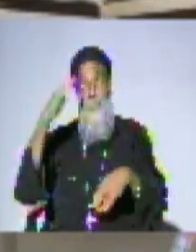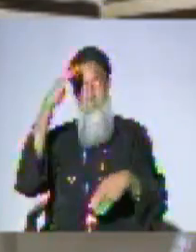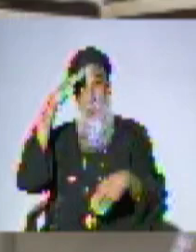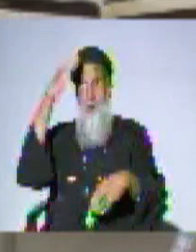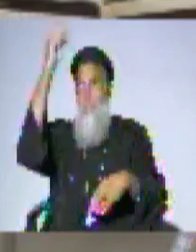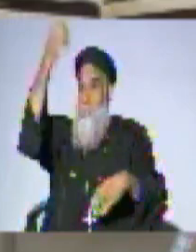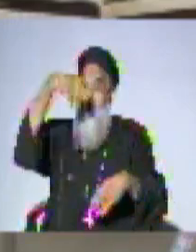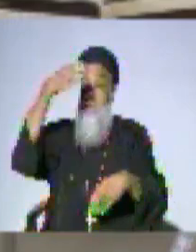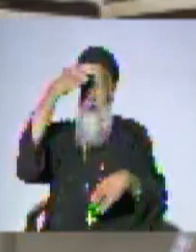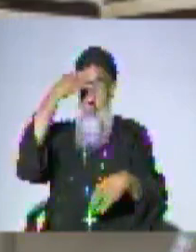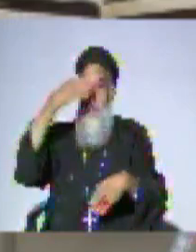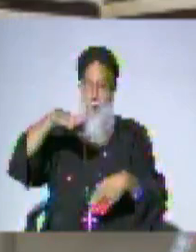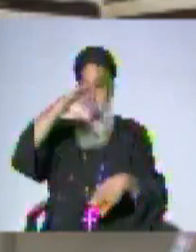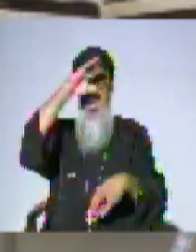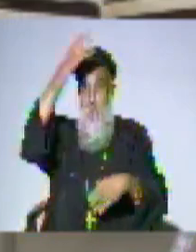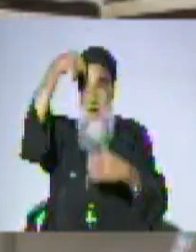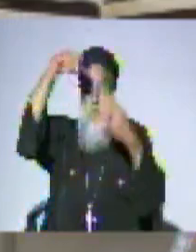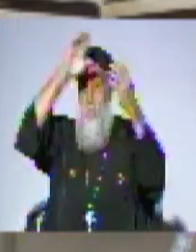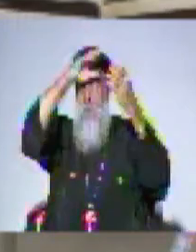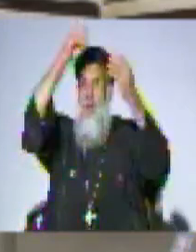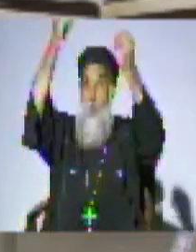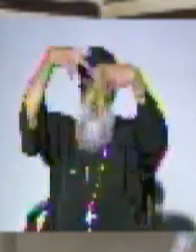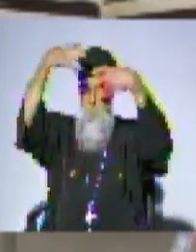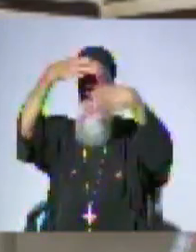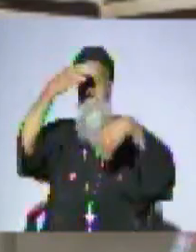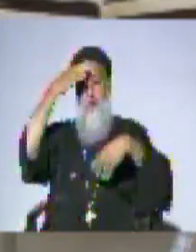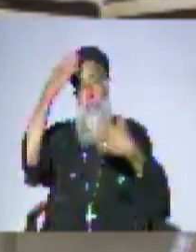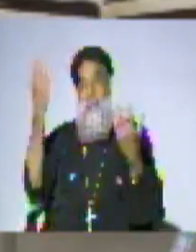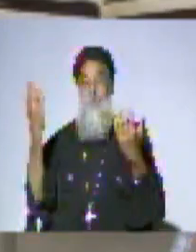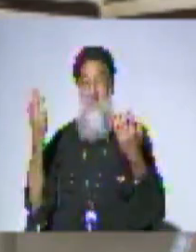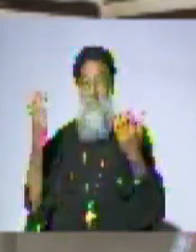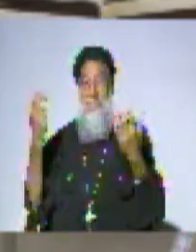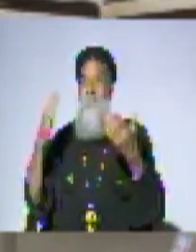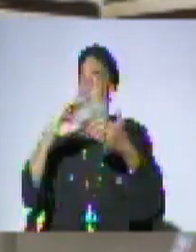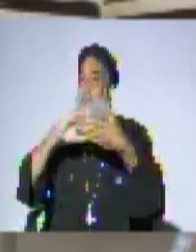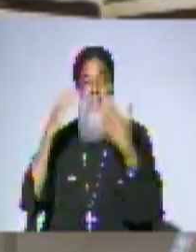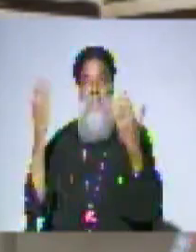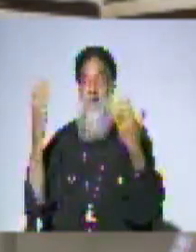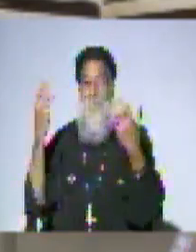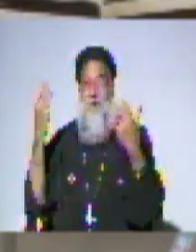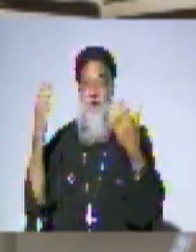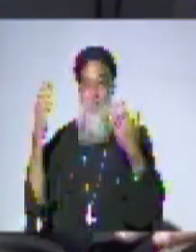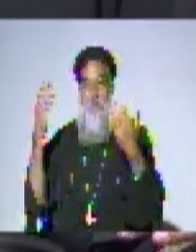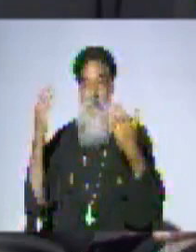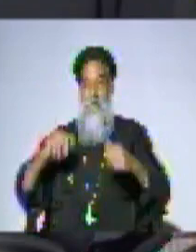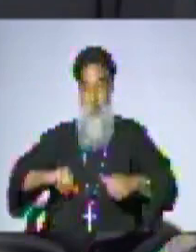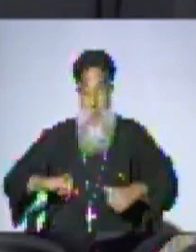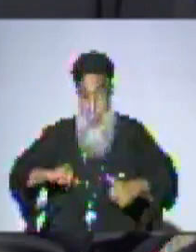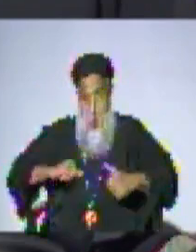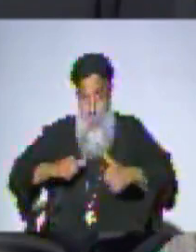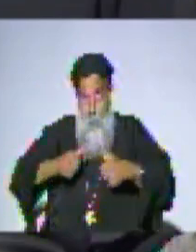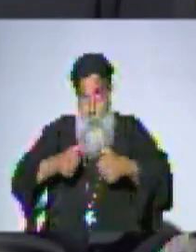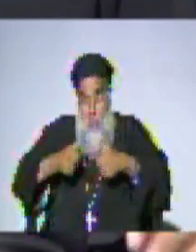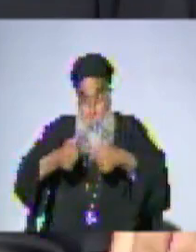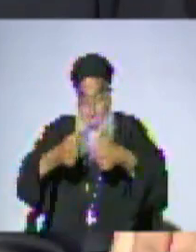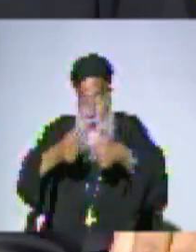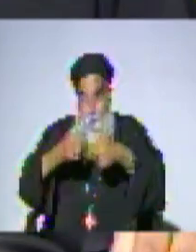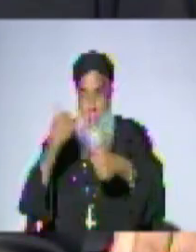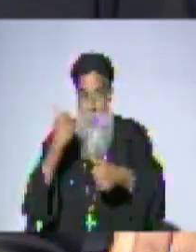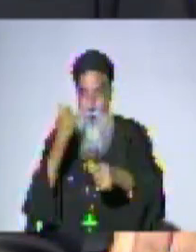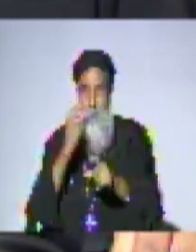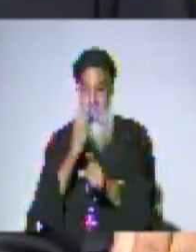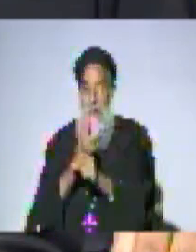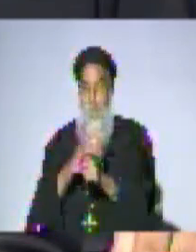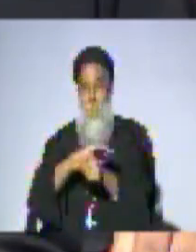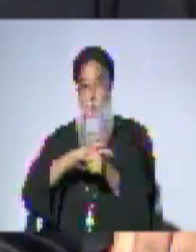شرف وكرامه ان نخدم الله في هيكله المقدس. اذ ندنو من مذبحك المقدس، ندنو نقترب نقرب